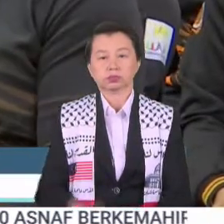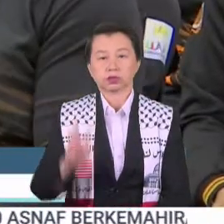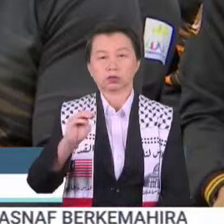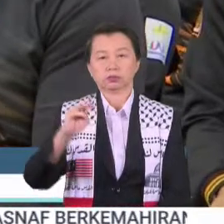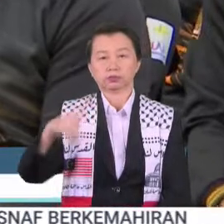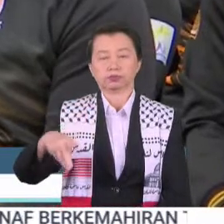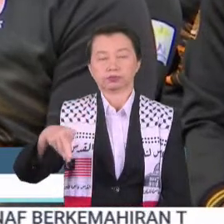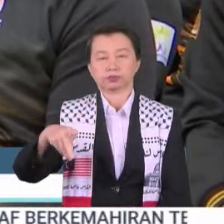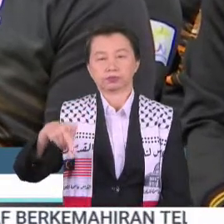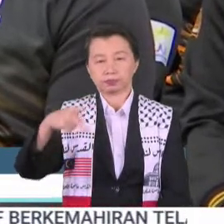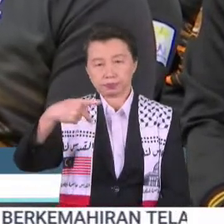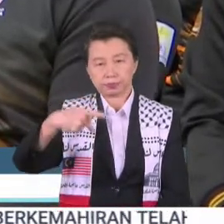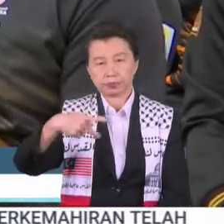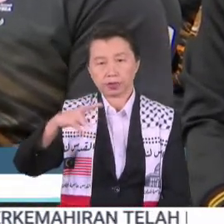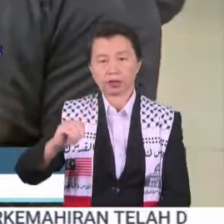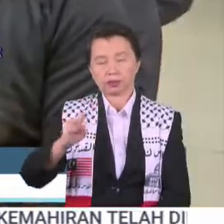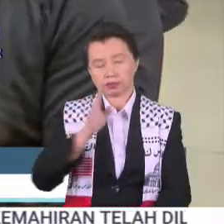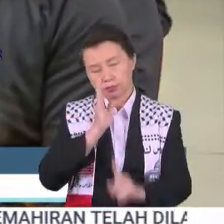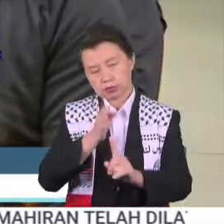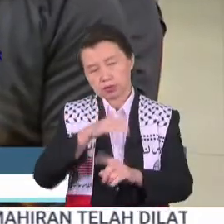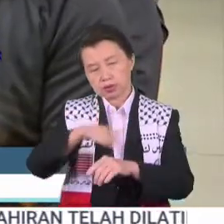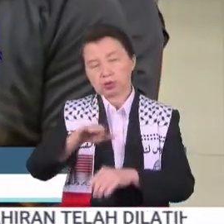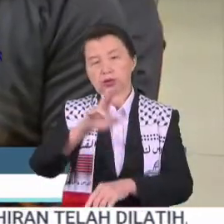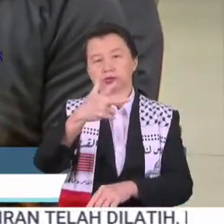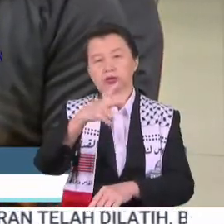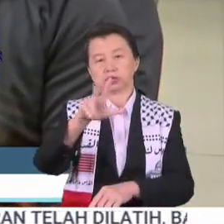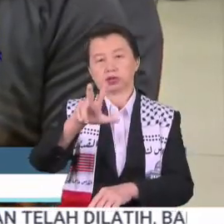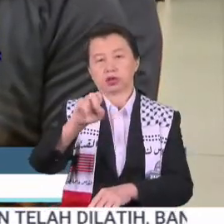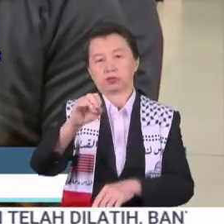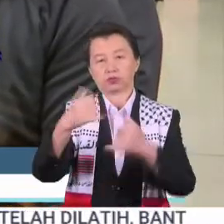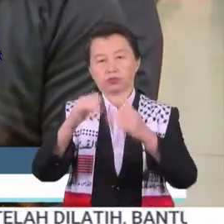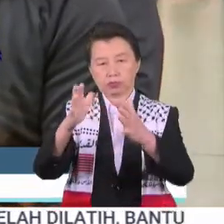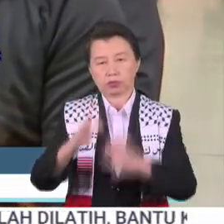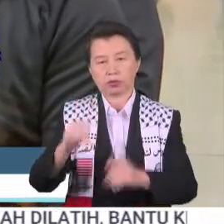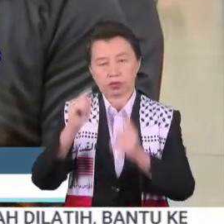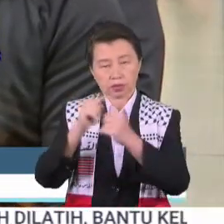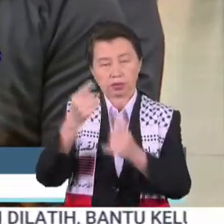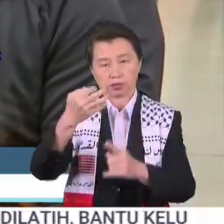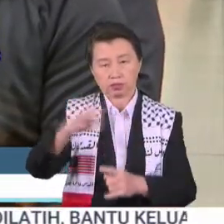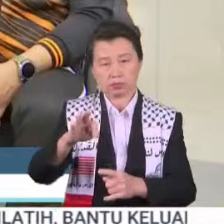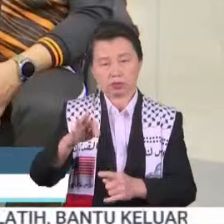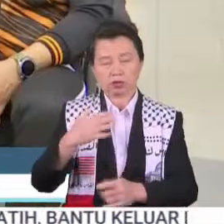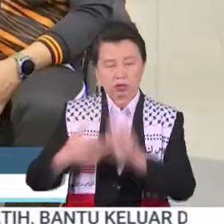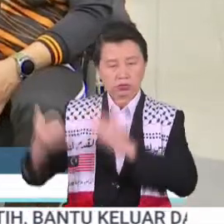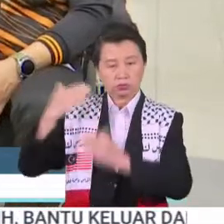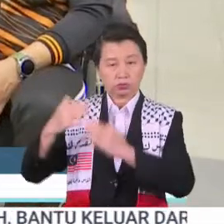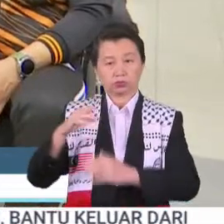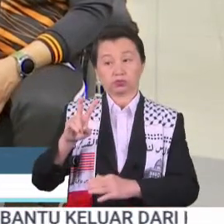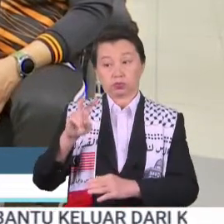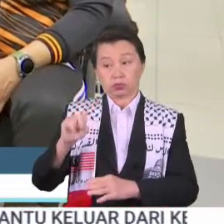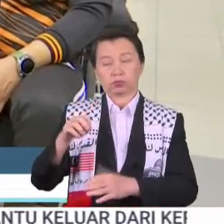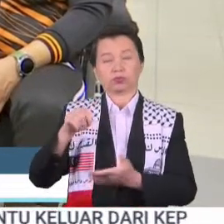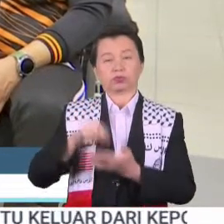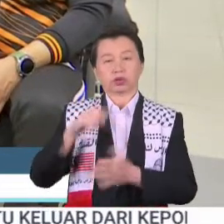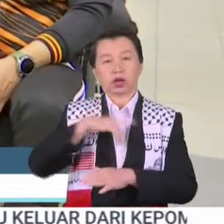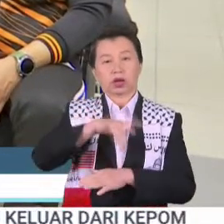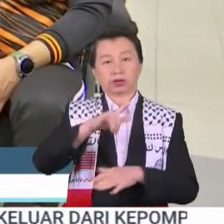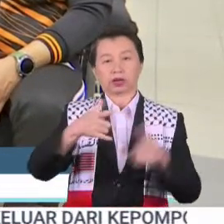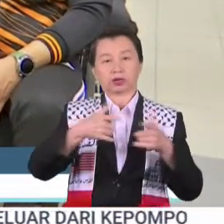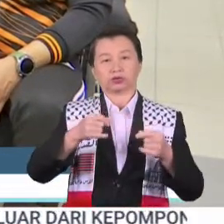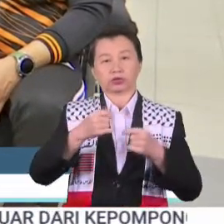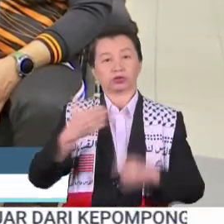MPM juga mensasarkan untuk menghantar 30 atlet di Paris berbanding 22 atlet yang beraksi di Tokyo.